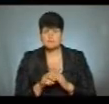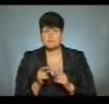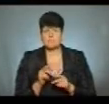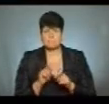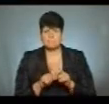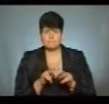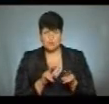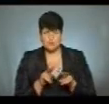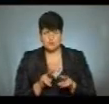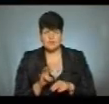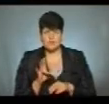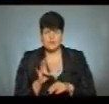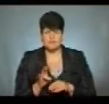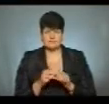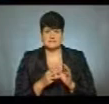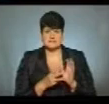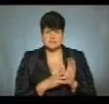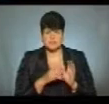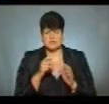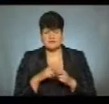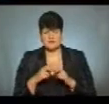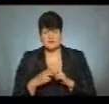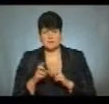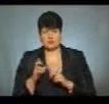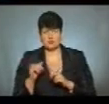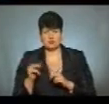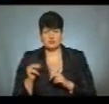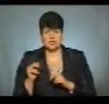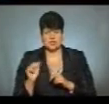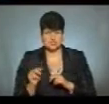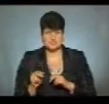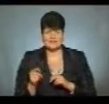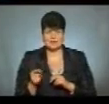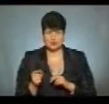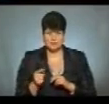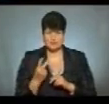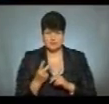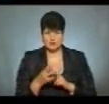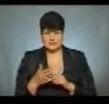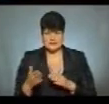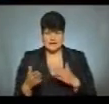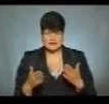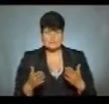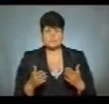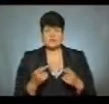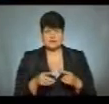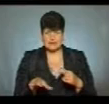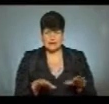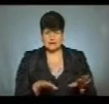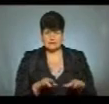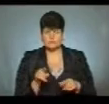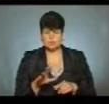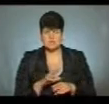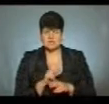моніторили Н-18 Івано-Франківськ-Бучач-Тернопіль на двох ділянках. Там були зауваження